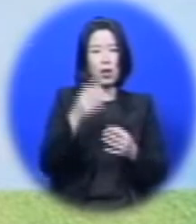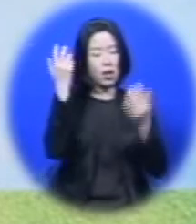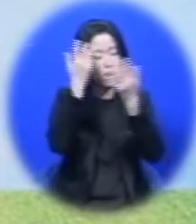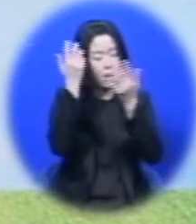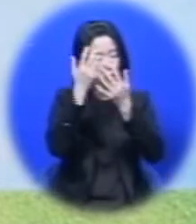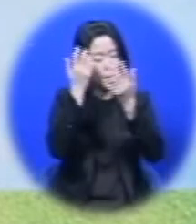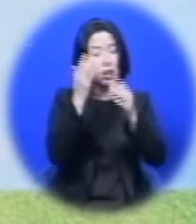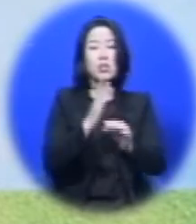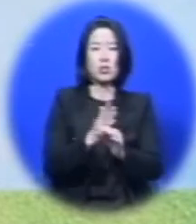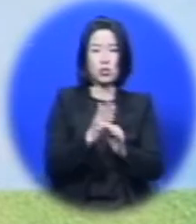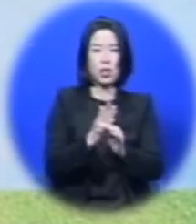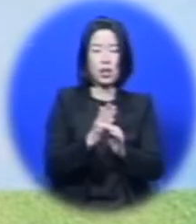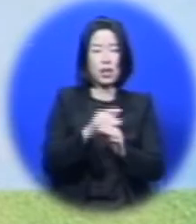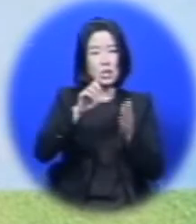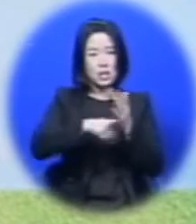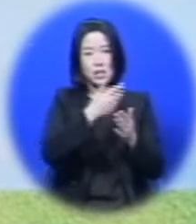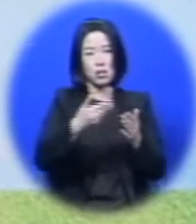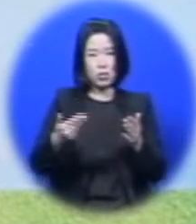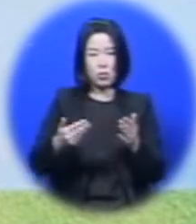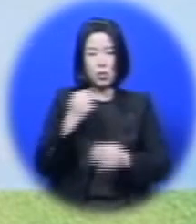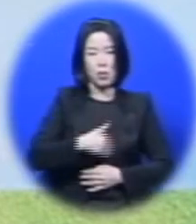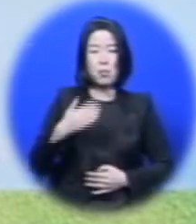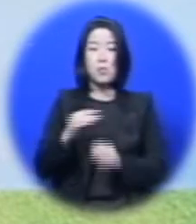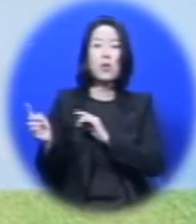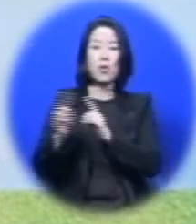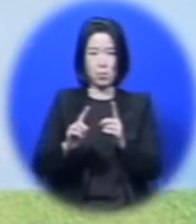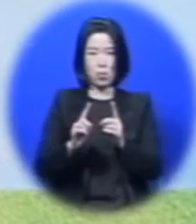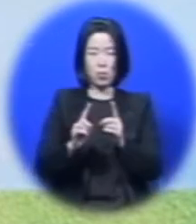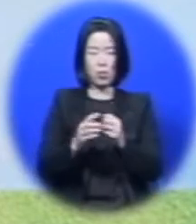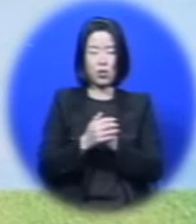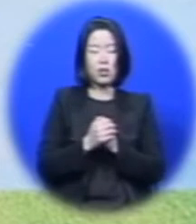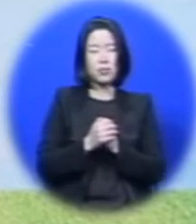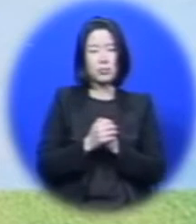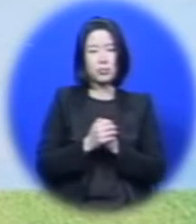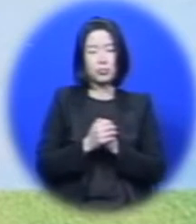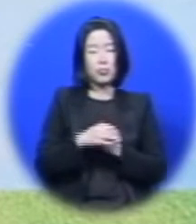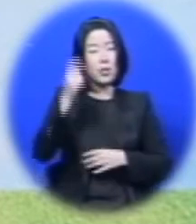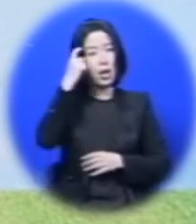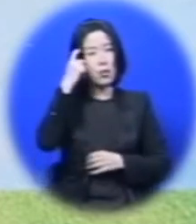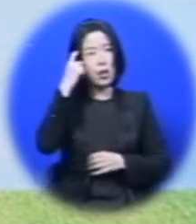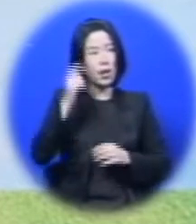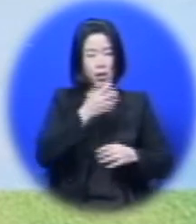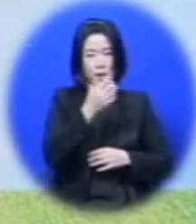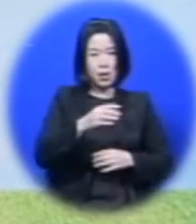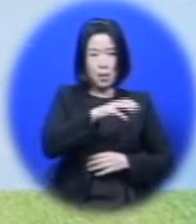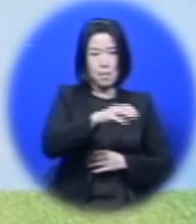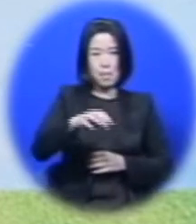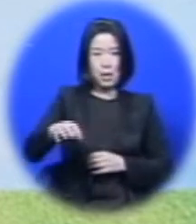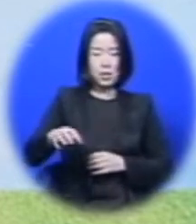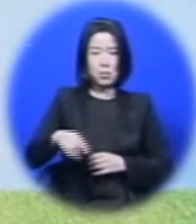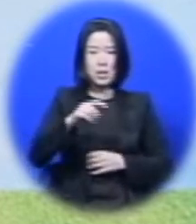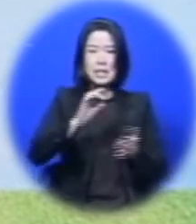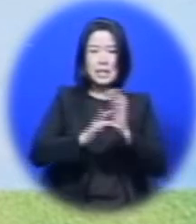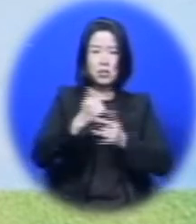비몽사몽간의 시간을 보내고 몸이 회복이 됐습니다. 왜 마을 사람들이 예수님의 이 놀라운